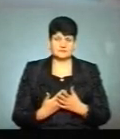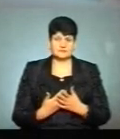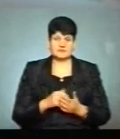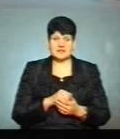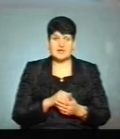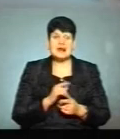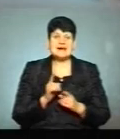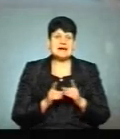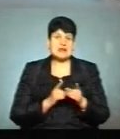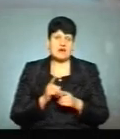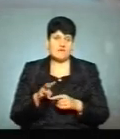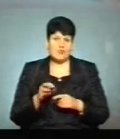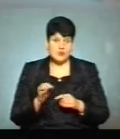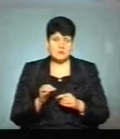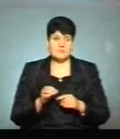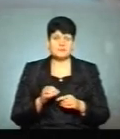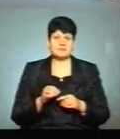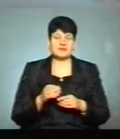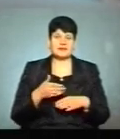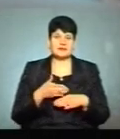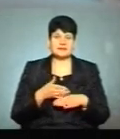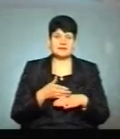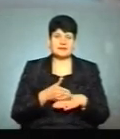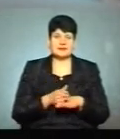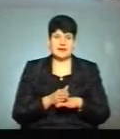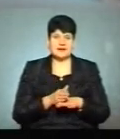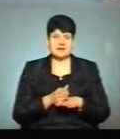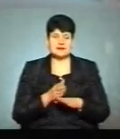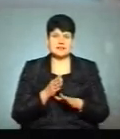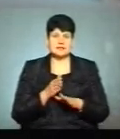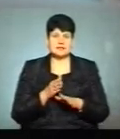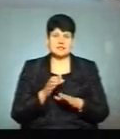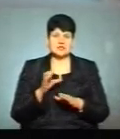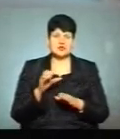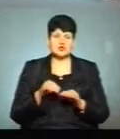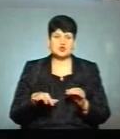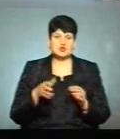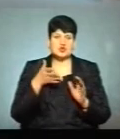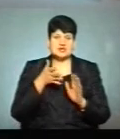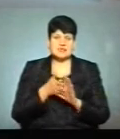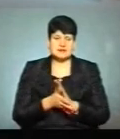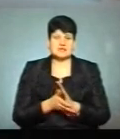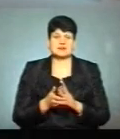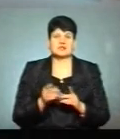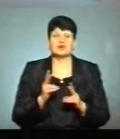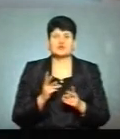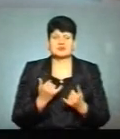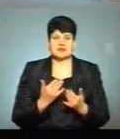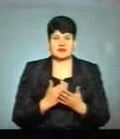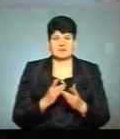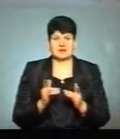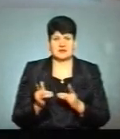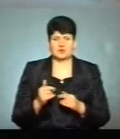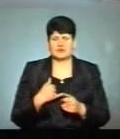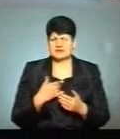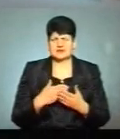сама реформа, сама процес деінституціалізації, він передбачає, щоб з'ясувати, а хто ж на сьогодні перебуває в інтернатних закладах. Але інтернатні заклади в нас